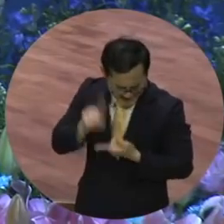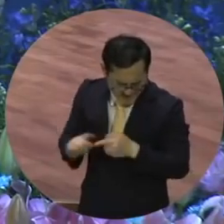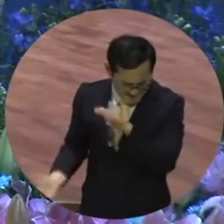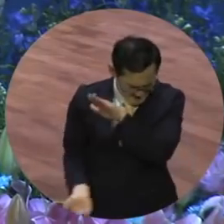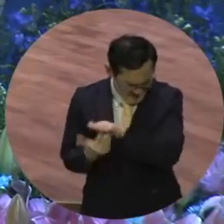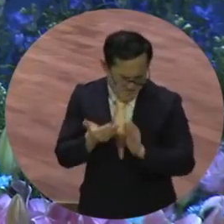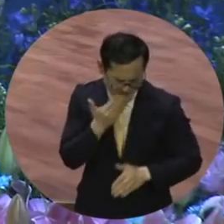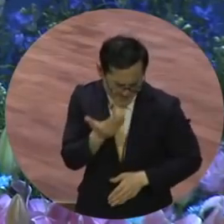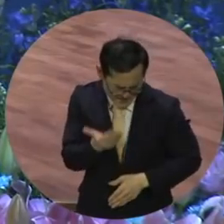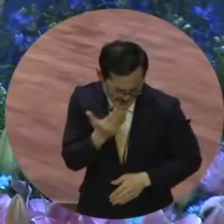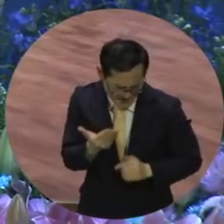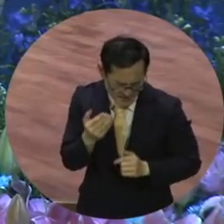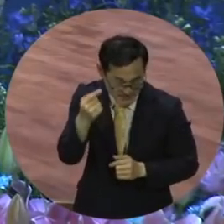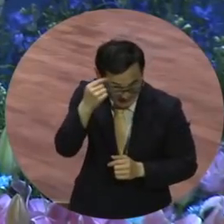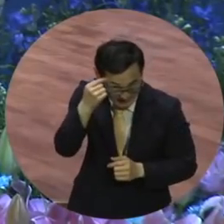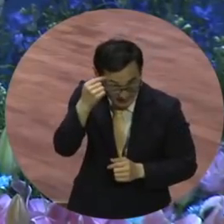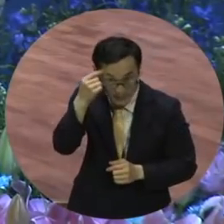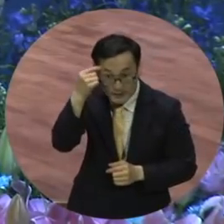가슴에 있냐고요?